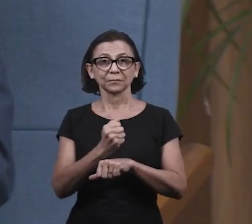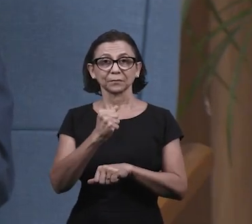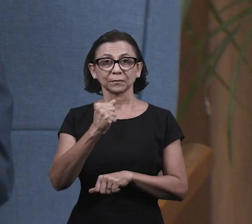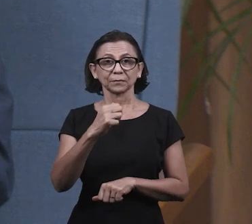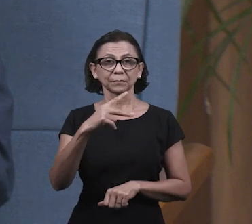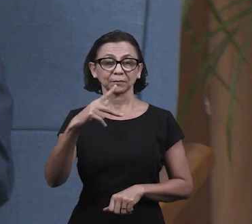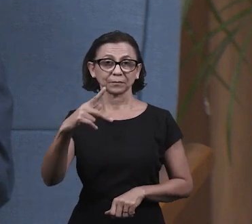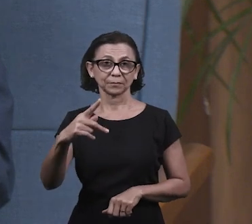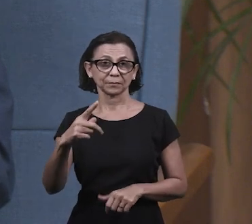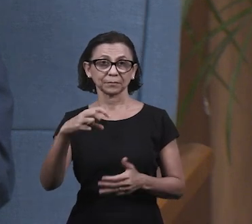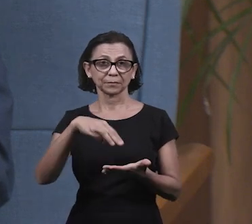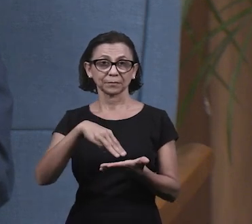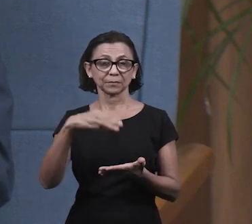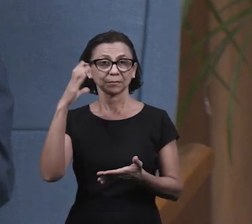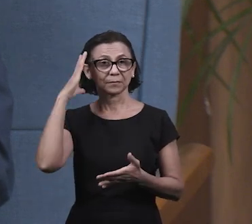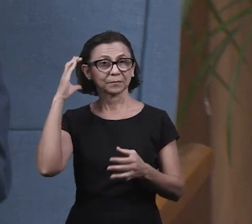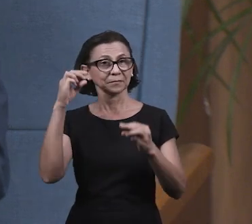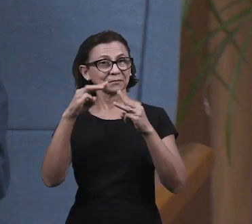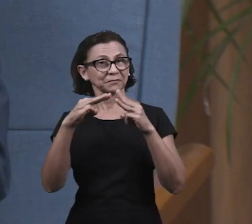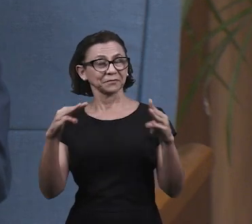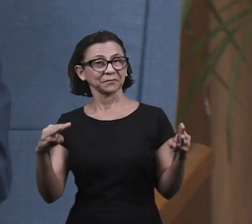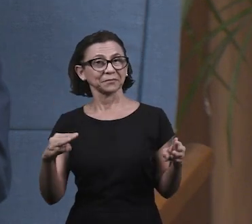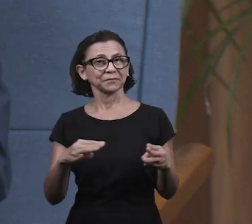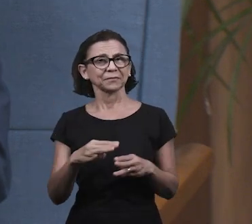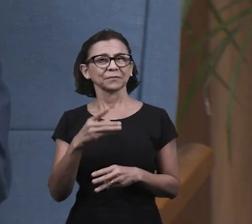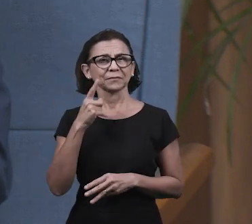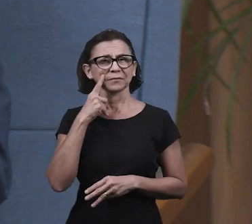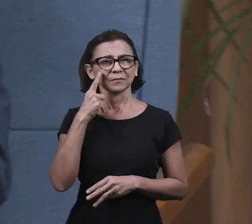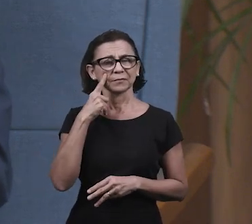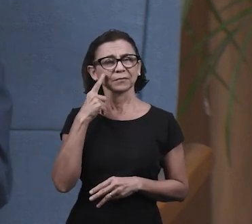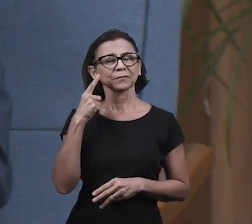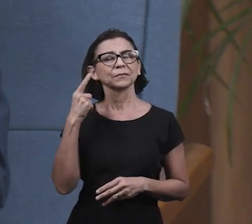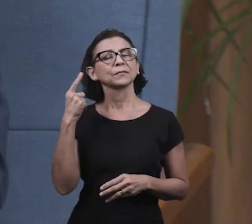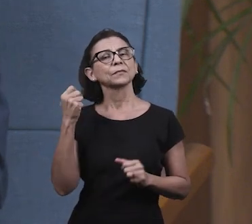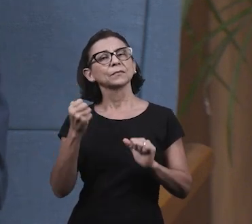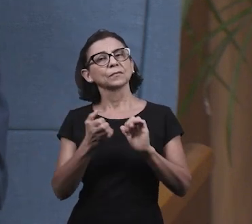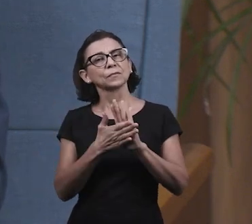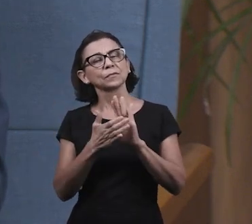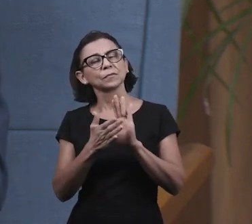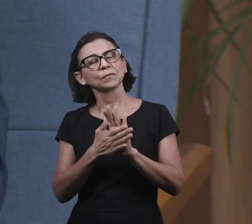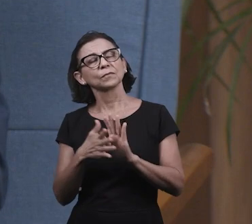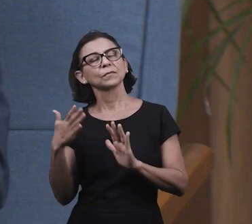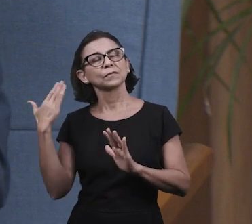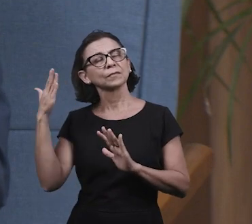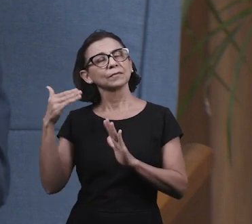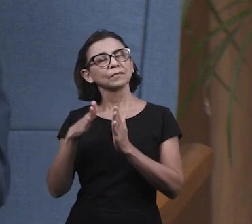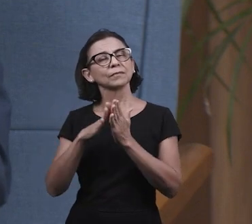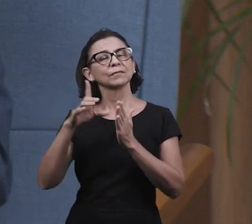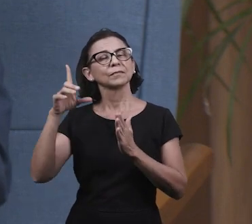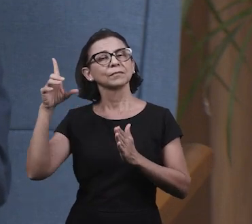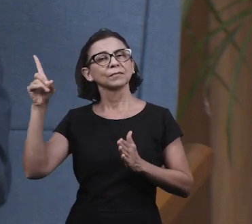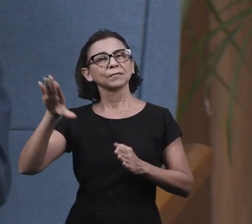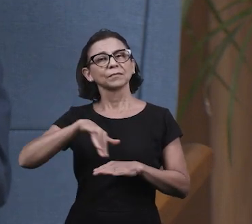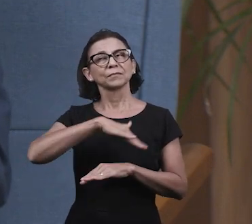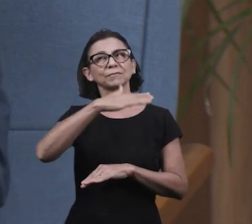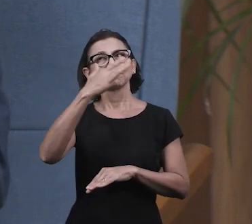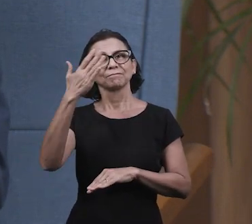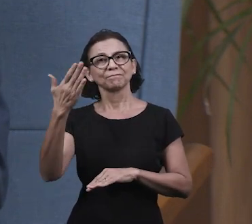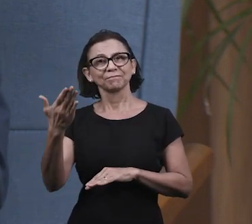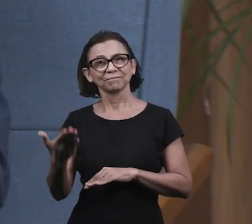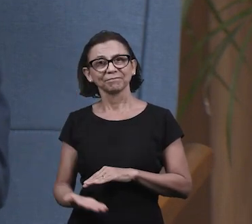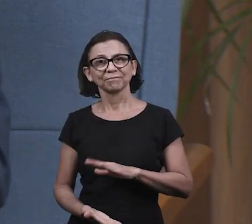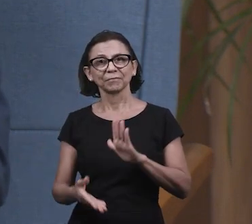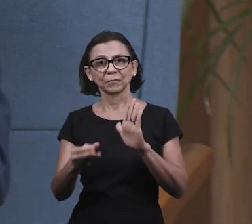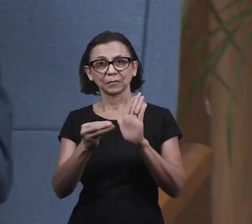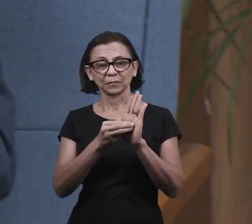réseaux sociaux et télécharger les applications de l'Église chrétienne Maranatha ou de la radio Manaïm. Écoutez des messages bibliques 24 heures par